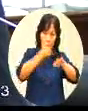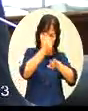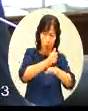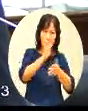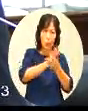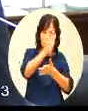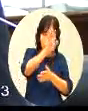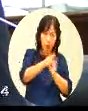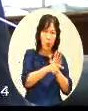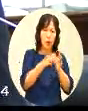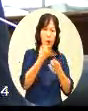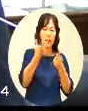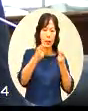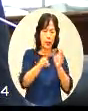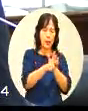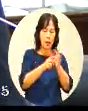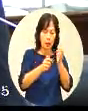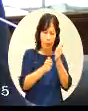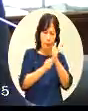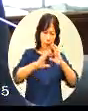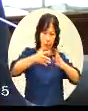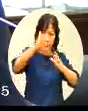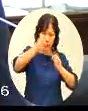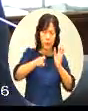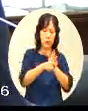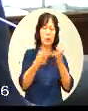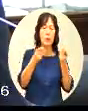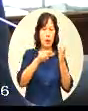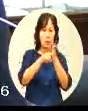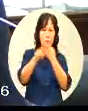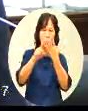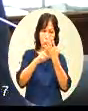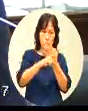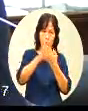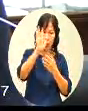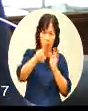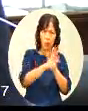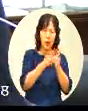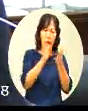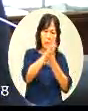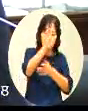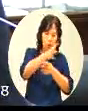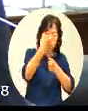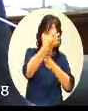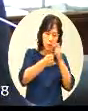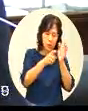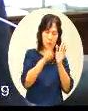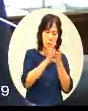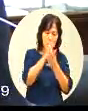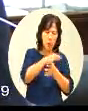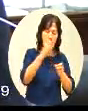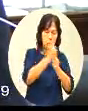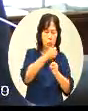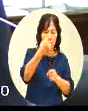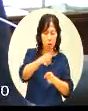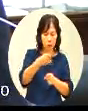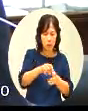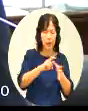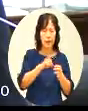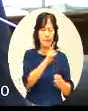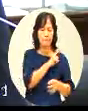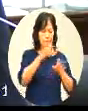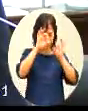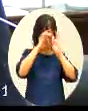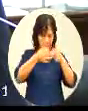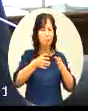总统是一个公卫的专家，登革热和未来几年还做得不好，我觉得我们就要检讨，我觉得我们就要检讨。